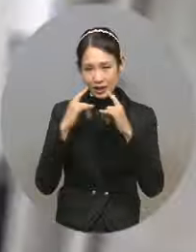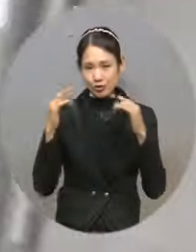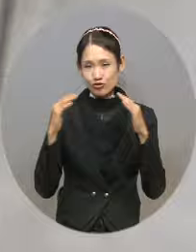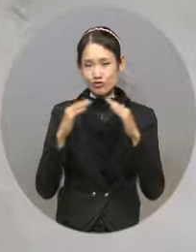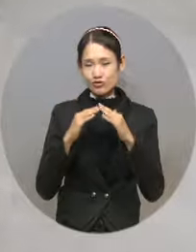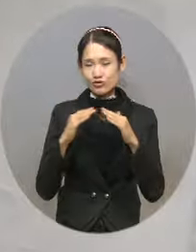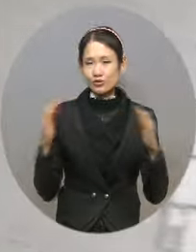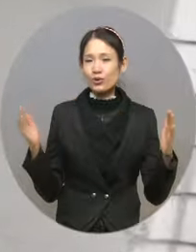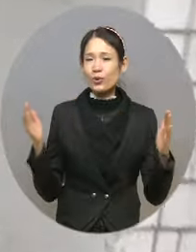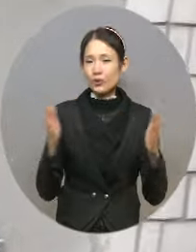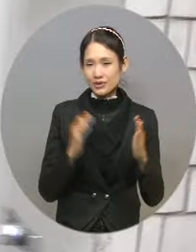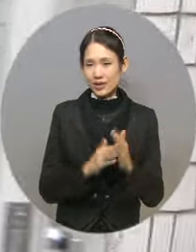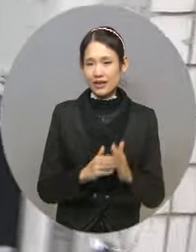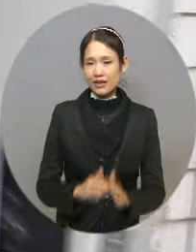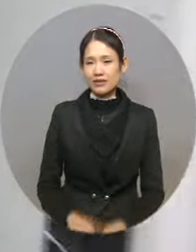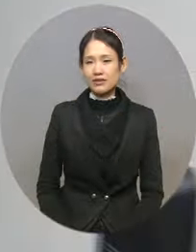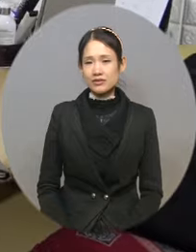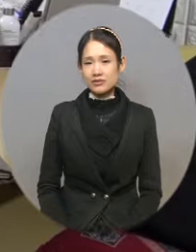도착했습니다.